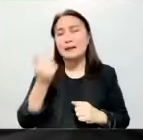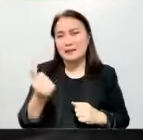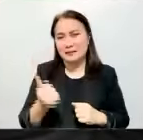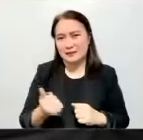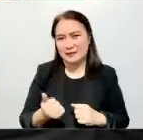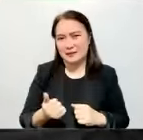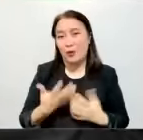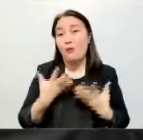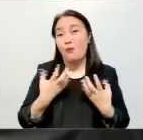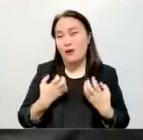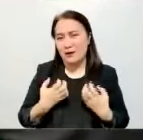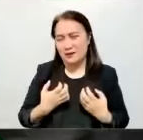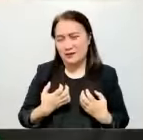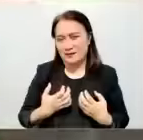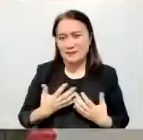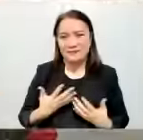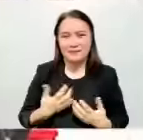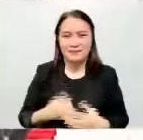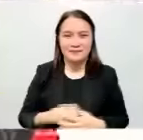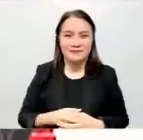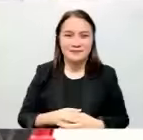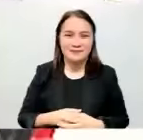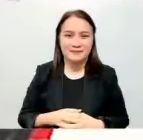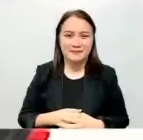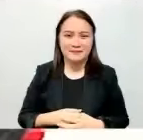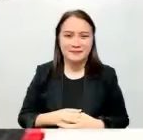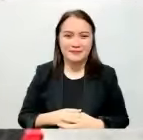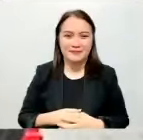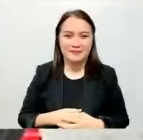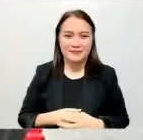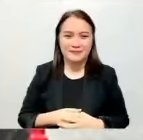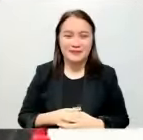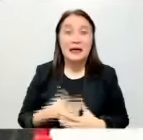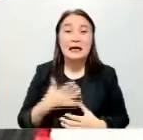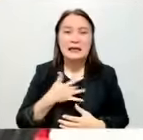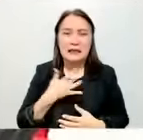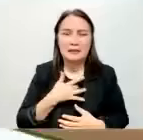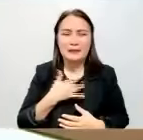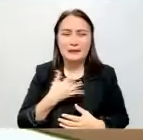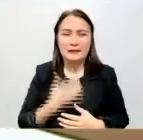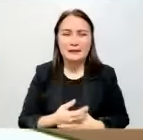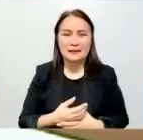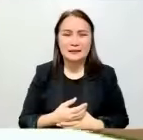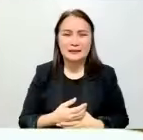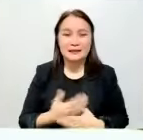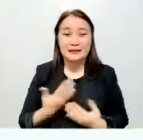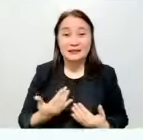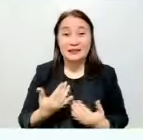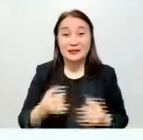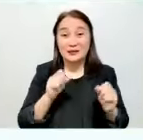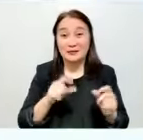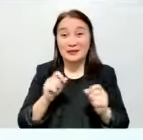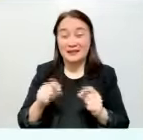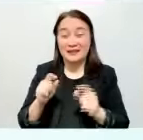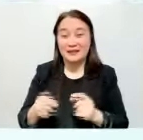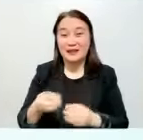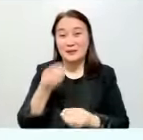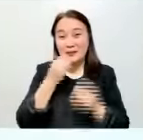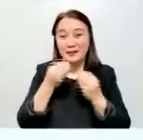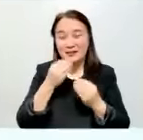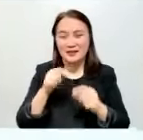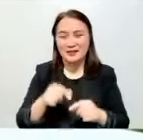sa katawan po namin, sabi po niya. Ramdam din ng street vendor na si Johnny ang pagbabago ng panahon.